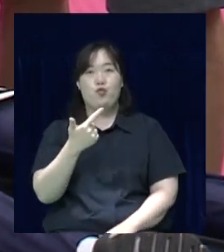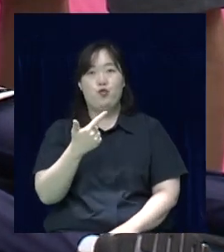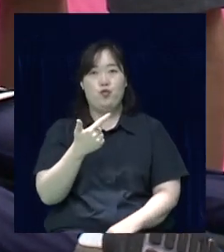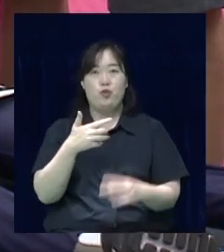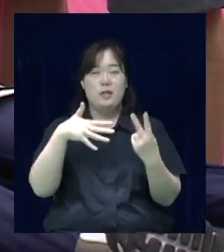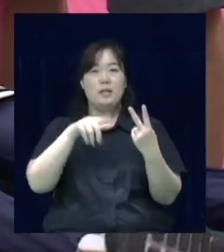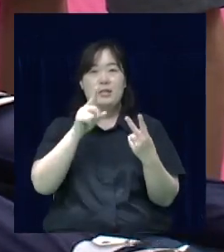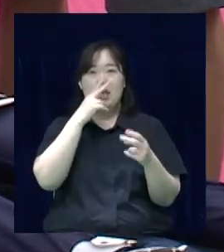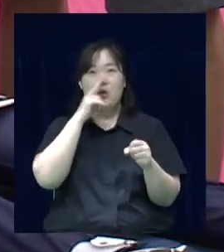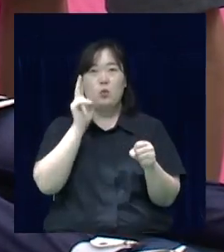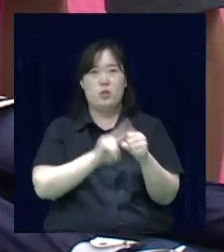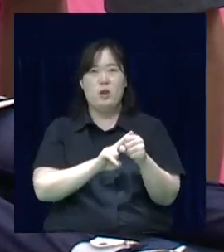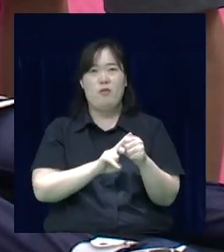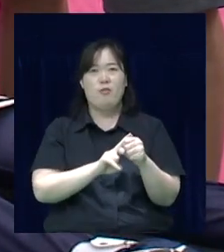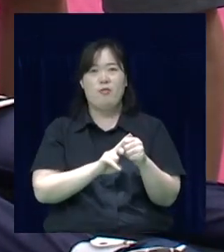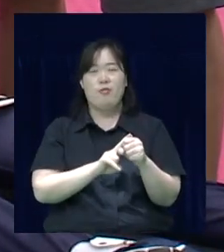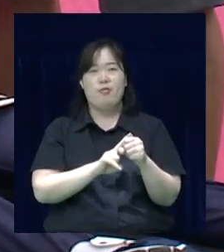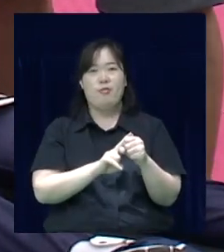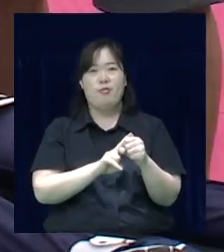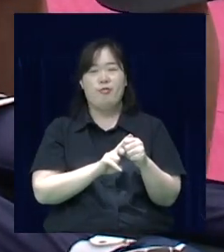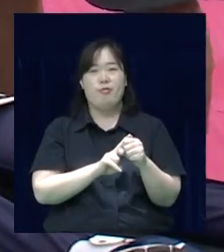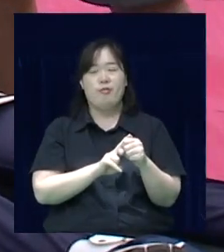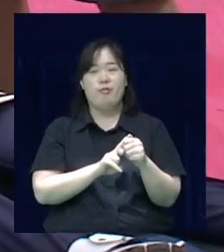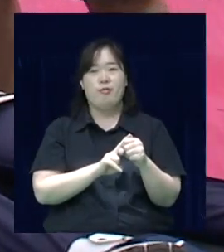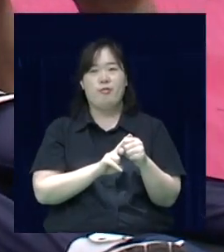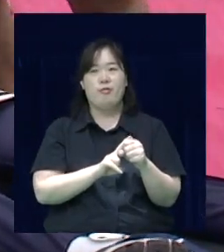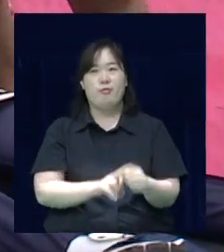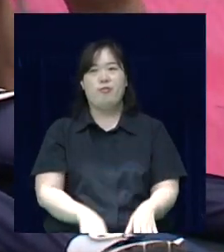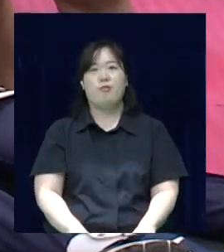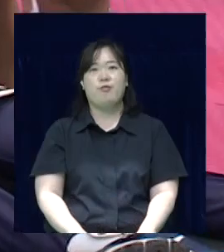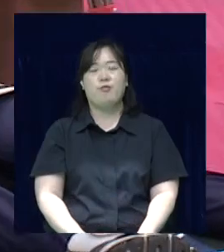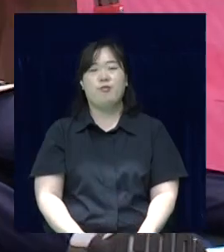2차 시도 이어가는데요. 아하. 아.